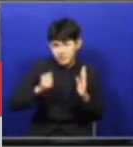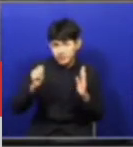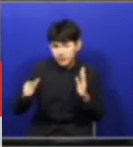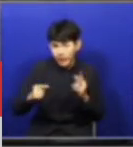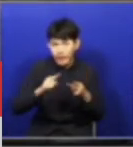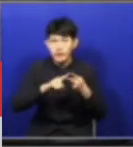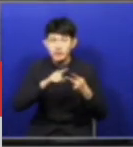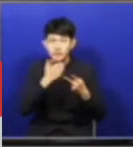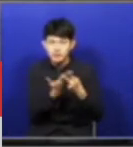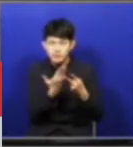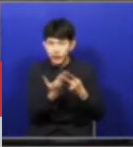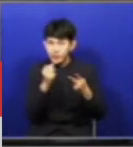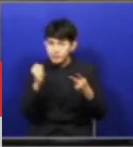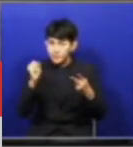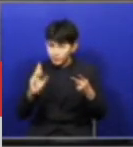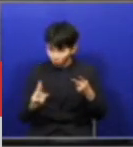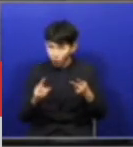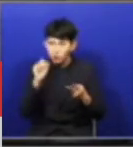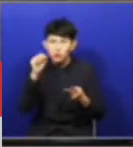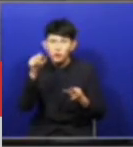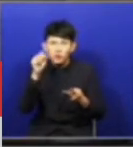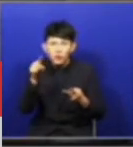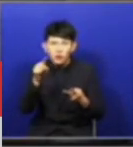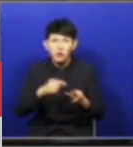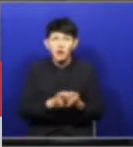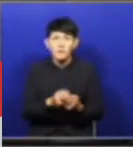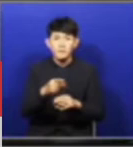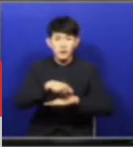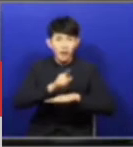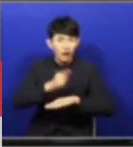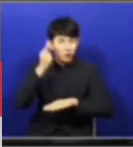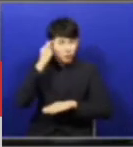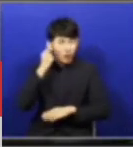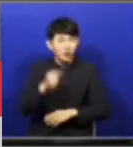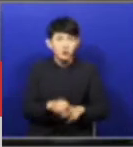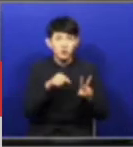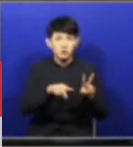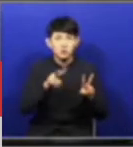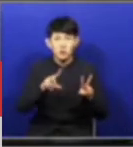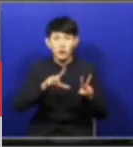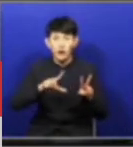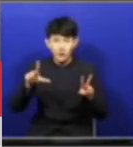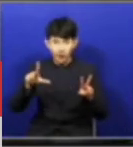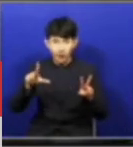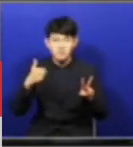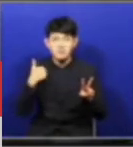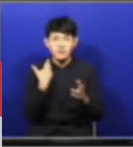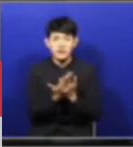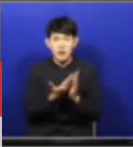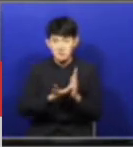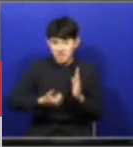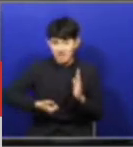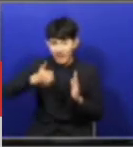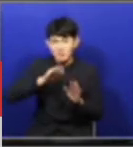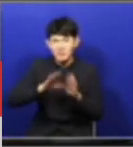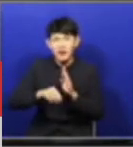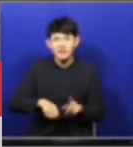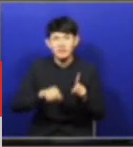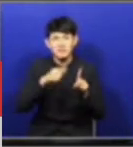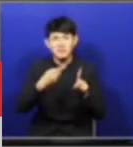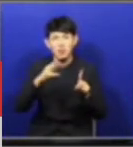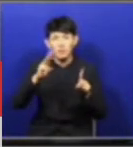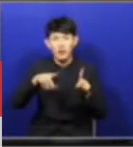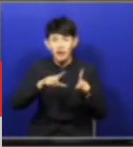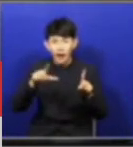รองเวลาที่มีฉุกเฉินปรากฏท่านประธานครับมีเงิน 2.2 ล้านล้านบาทมีเงินใช้ได้ประมาณ 16,000 ล้านบาท